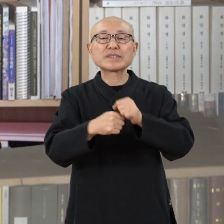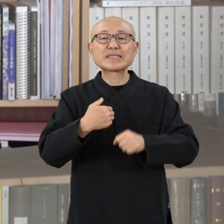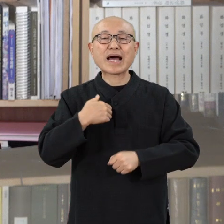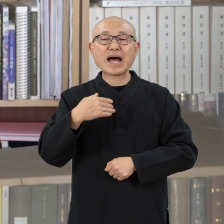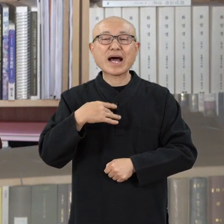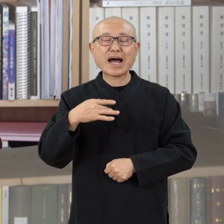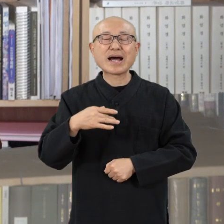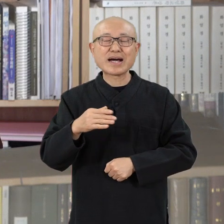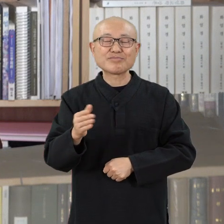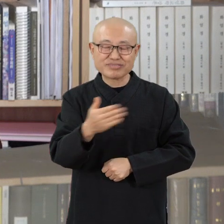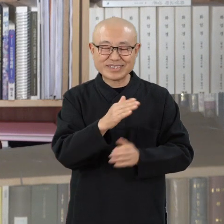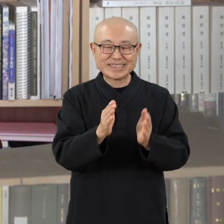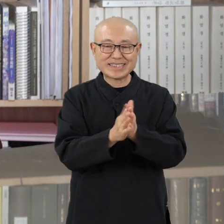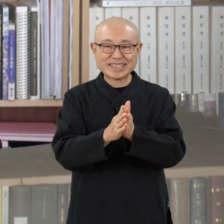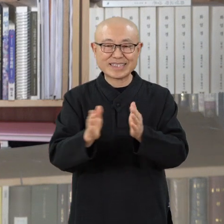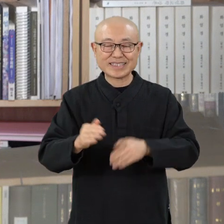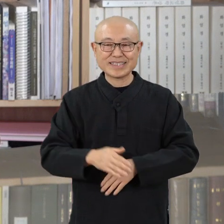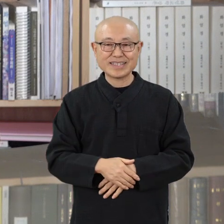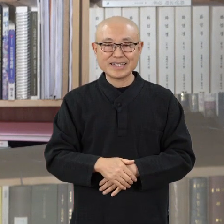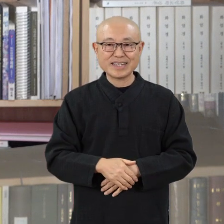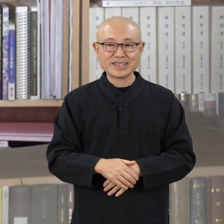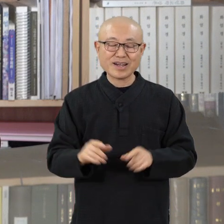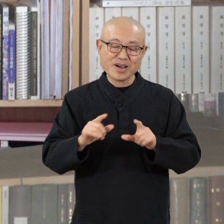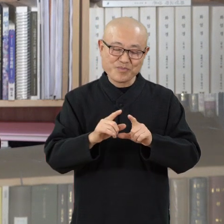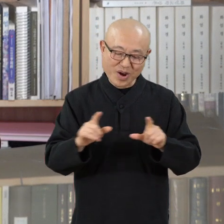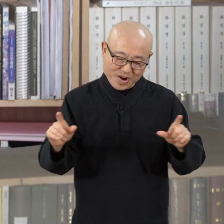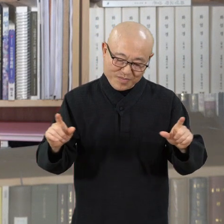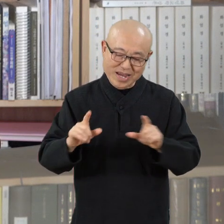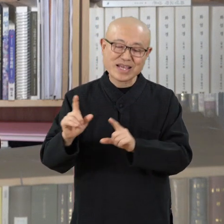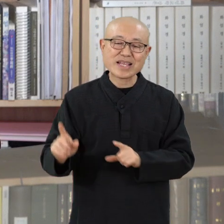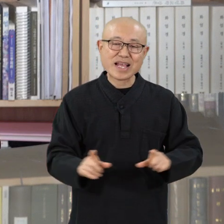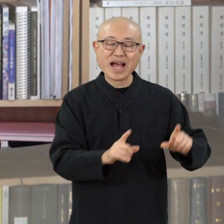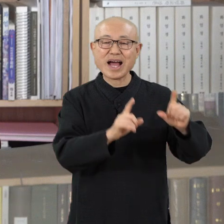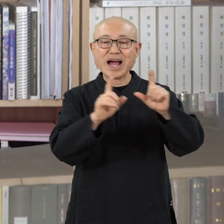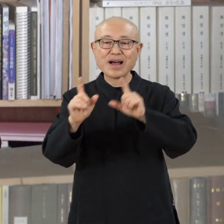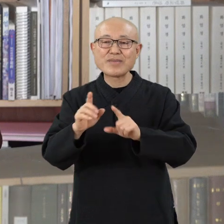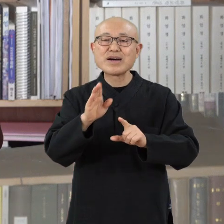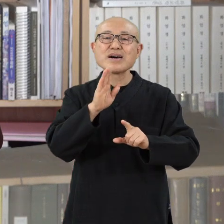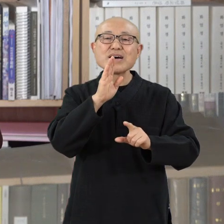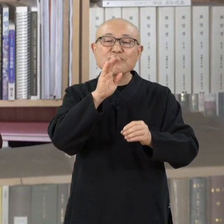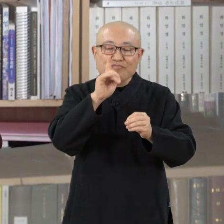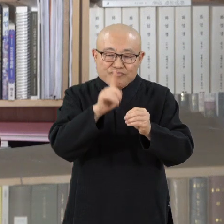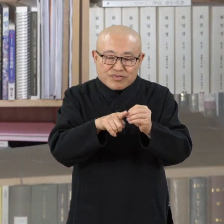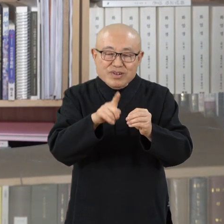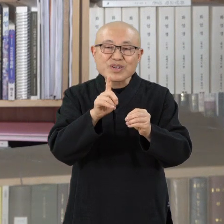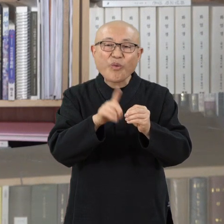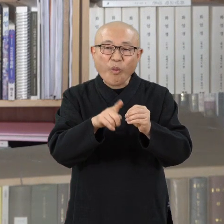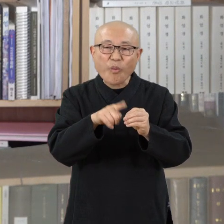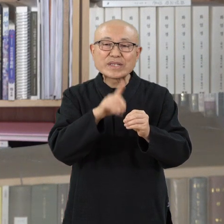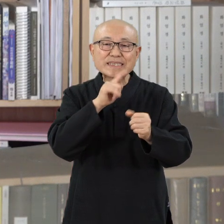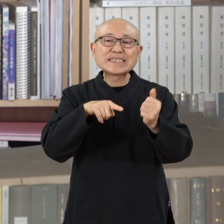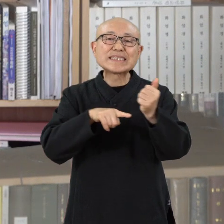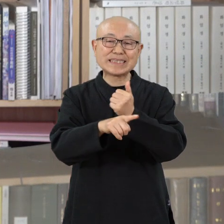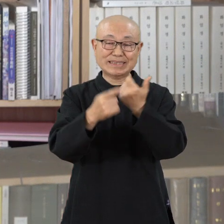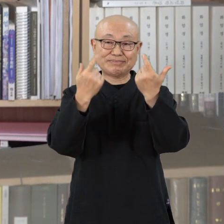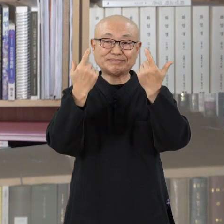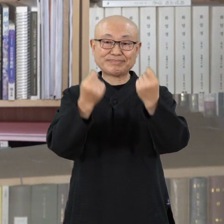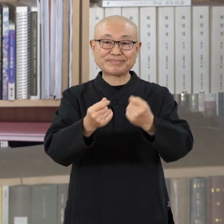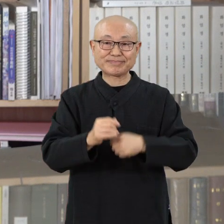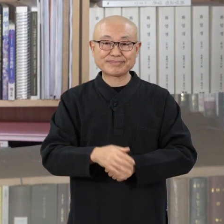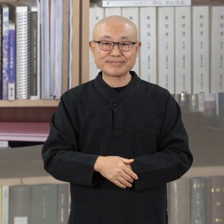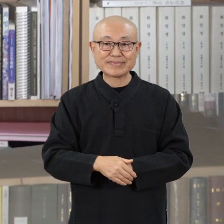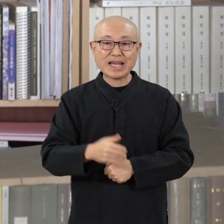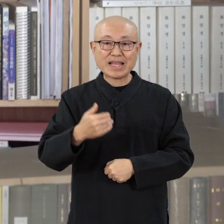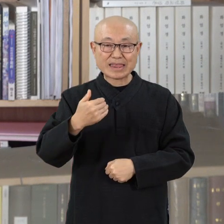되는 거고 그 평범한 대의, 불교의 진리를 찾아서